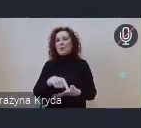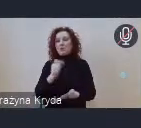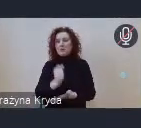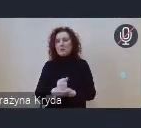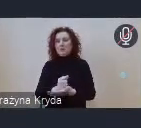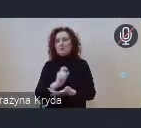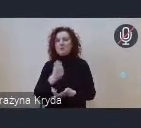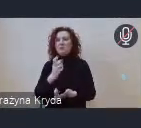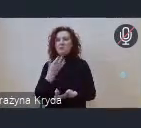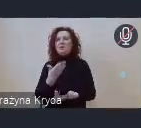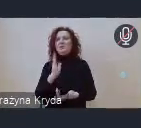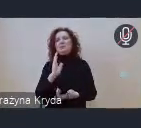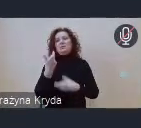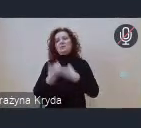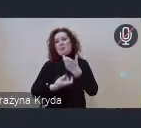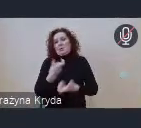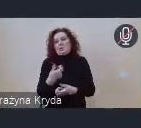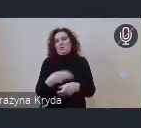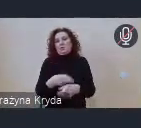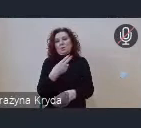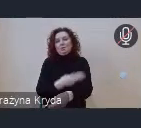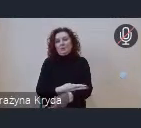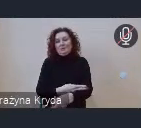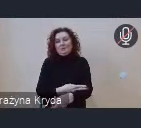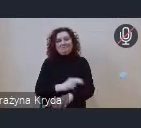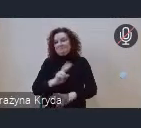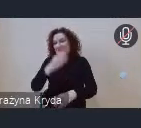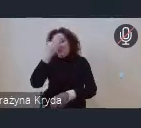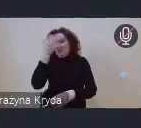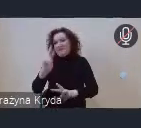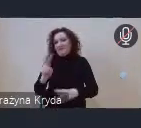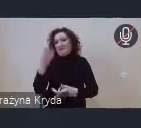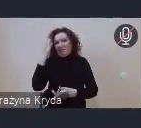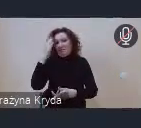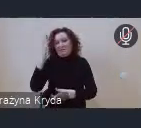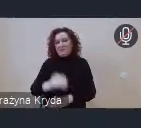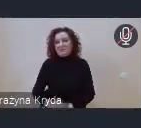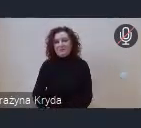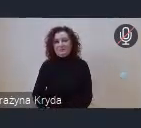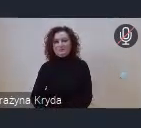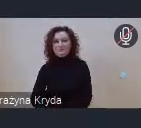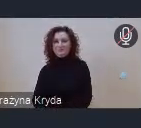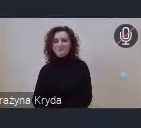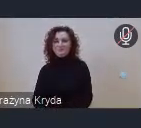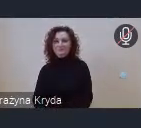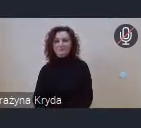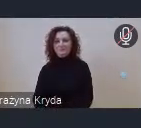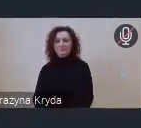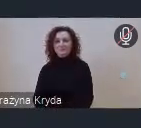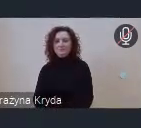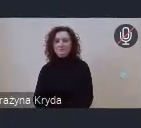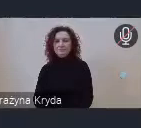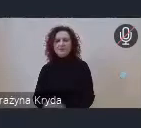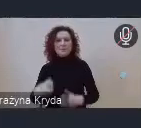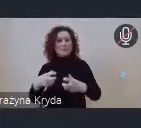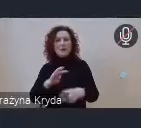skąd mam wiedzieć coś mi tutaj mówi ten program że moje łącze internetowe jest niestabilne gdyby